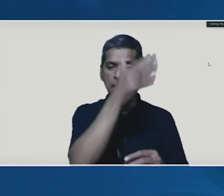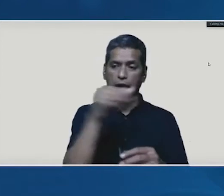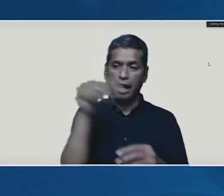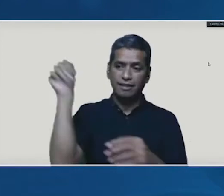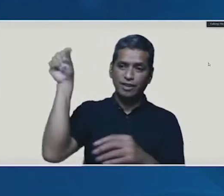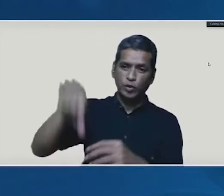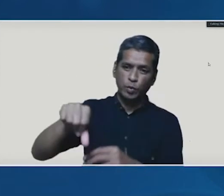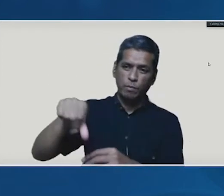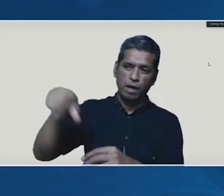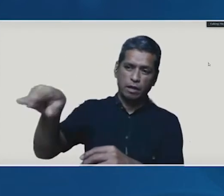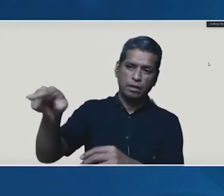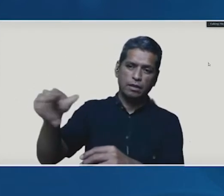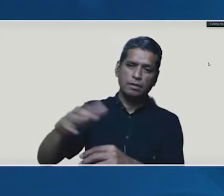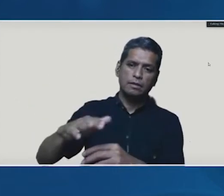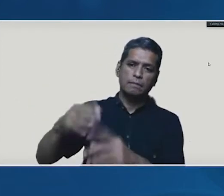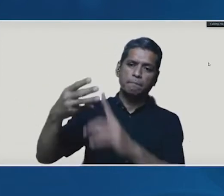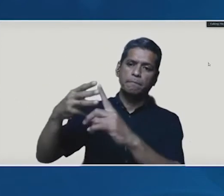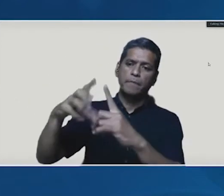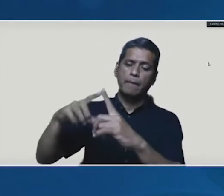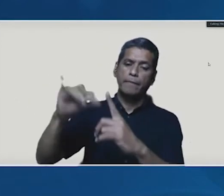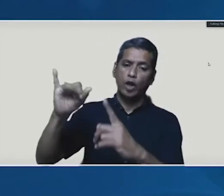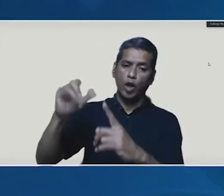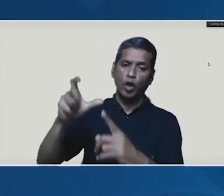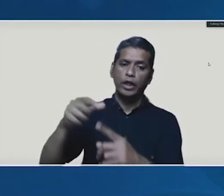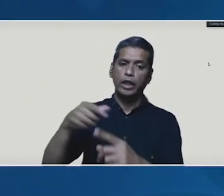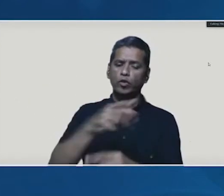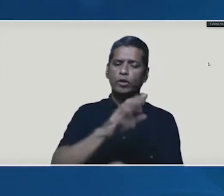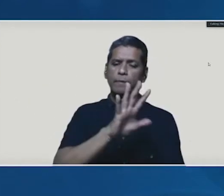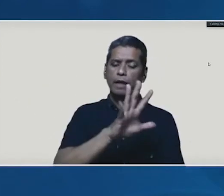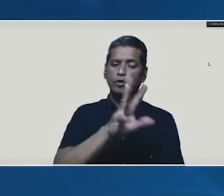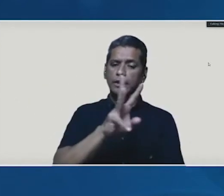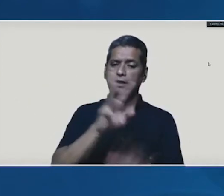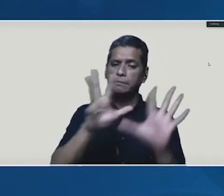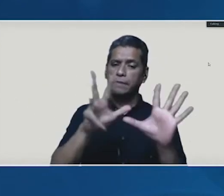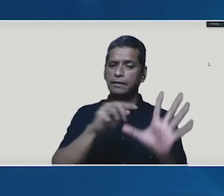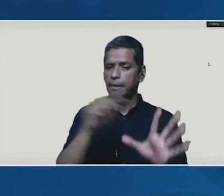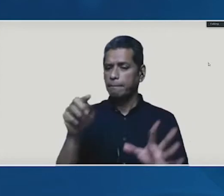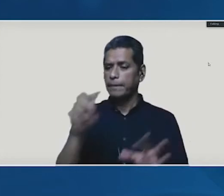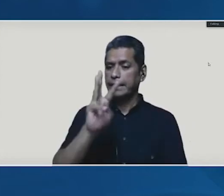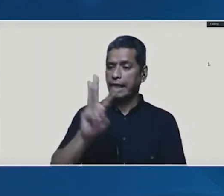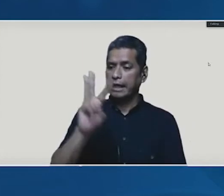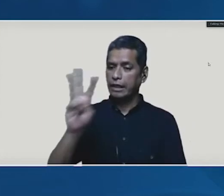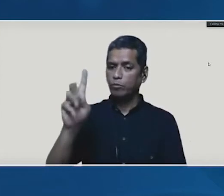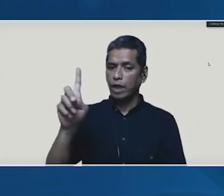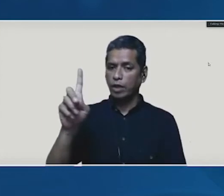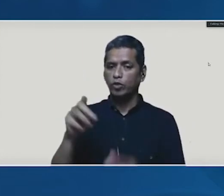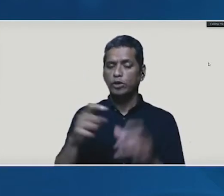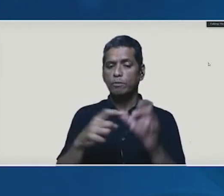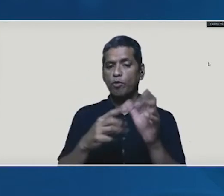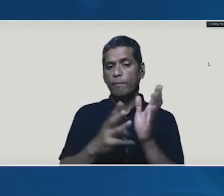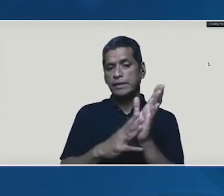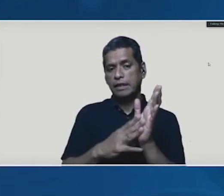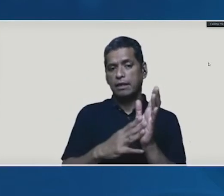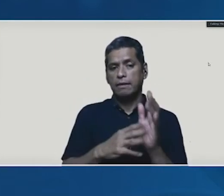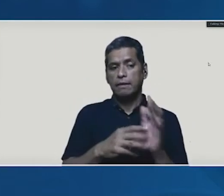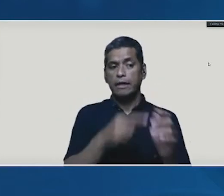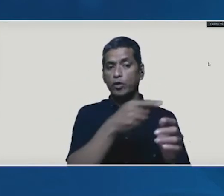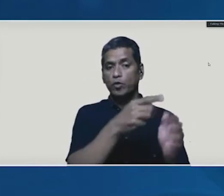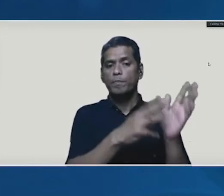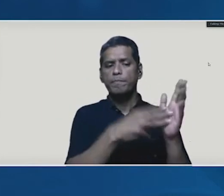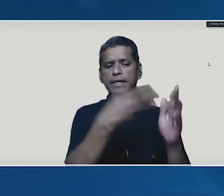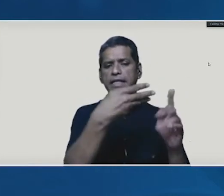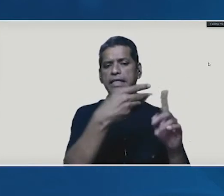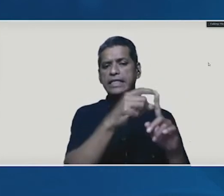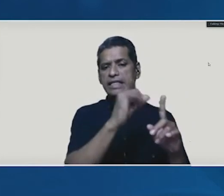Persia pada tahun 539 berkuasa dia berkuasa dan sangat menarik